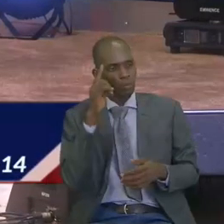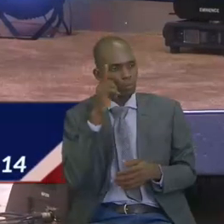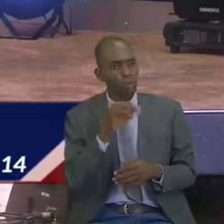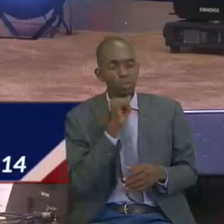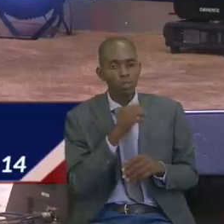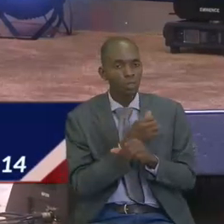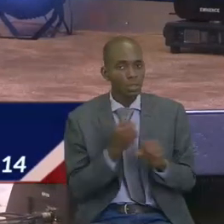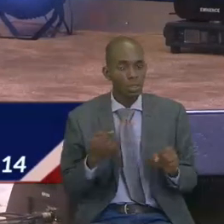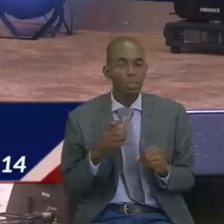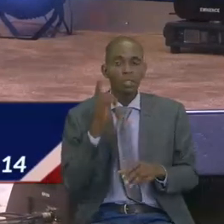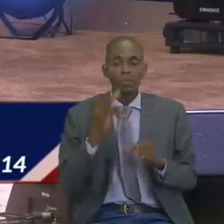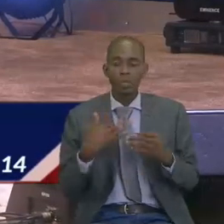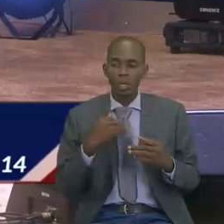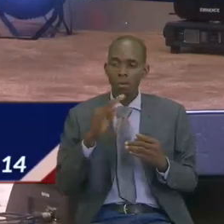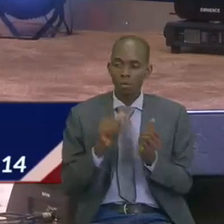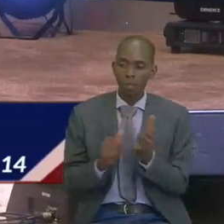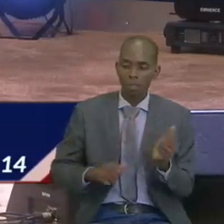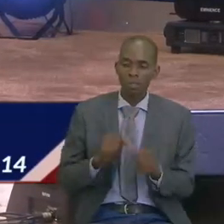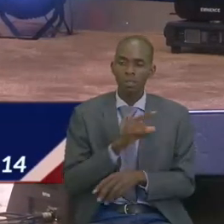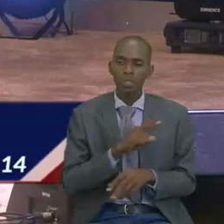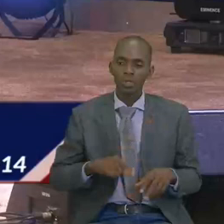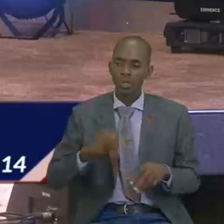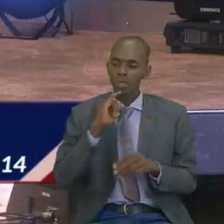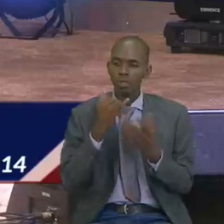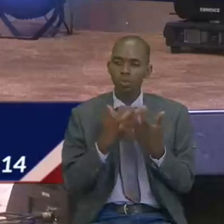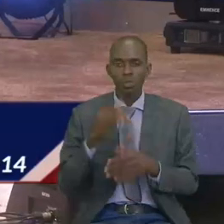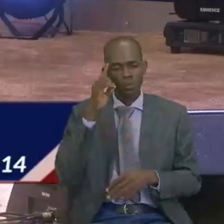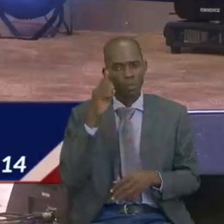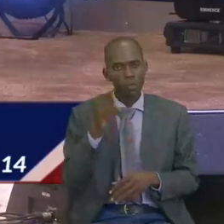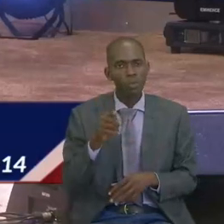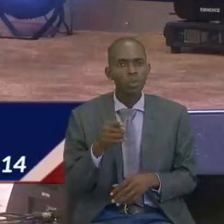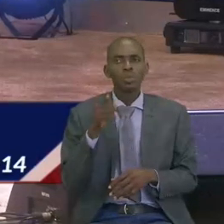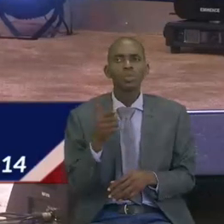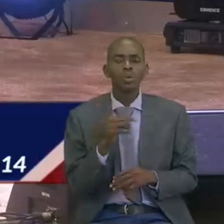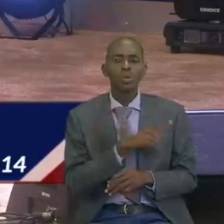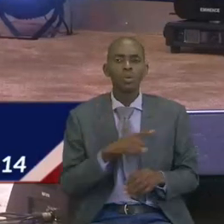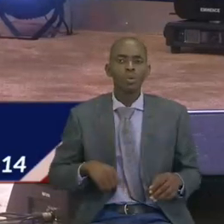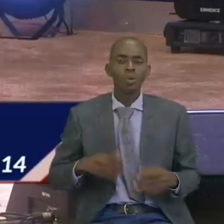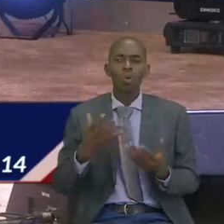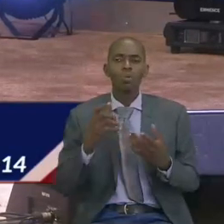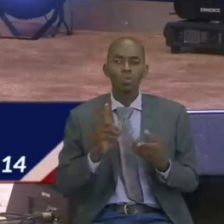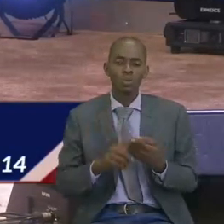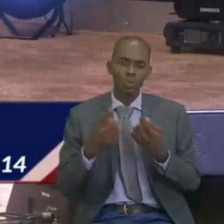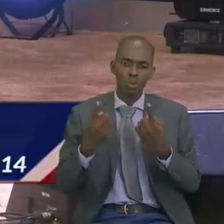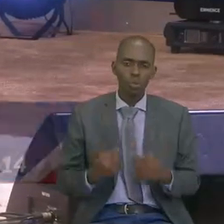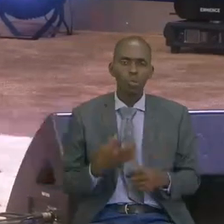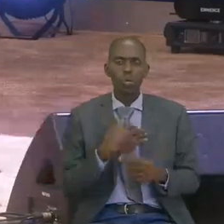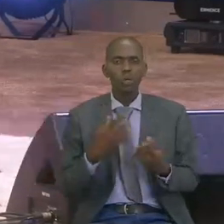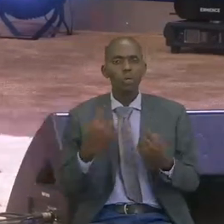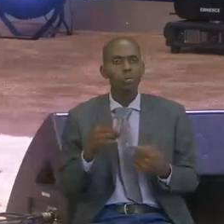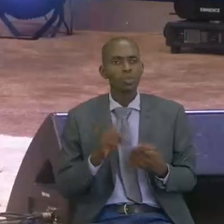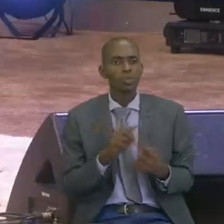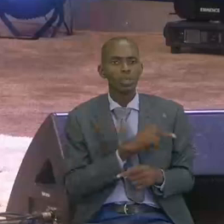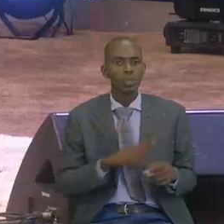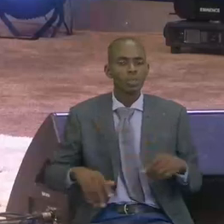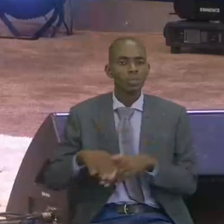tu n'es pas sauvé, le Seigneur t'attend. Si tu as rétrogradé, il t'attend. Il veut que tu viennes. Que tu viennes au royaume. Que